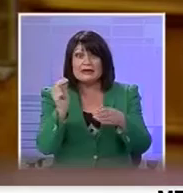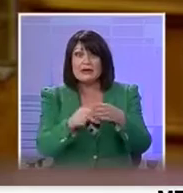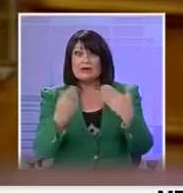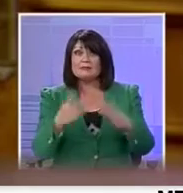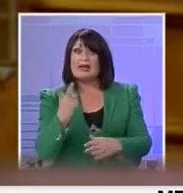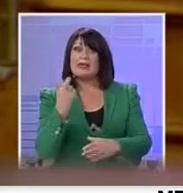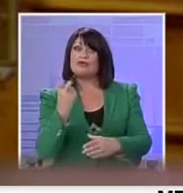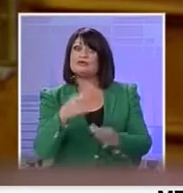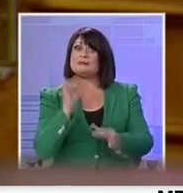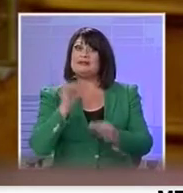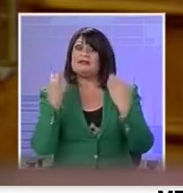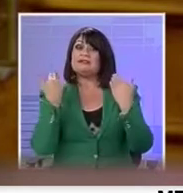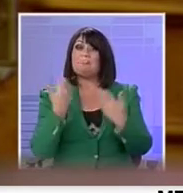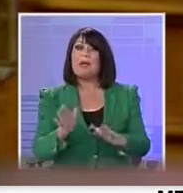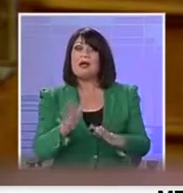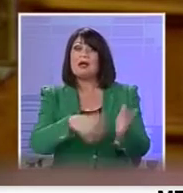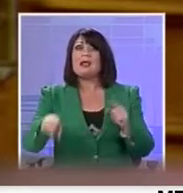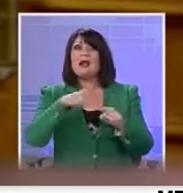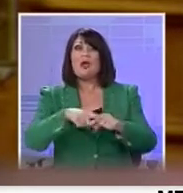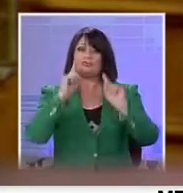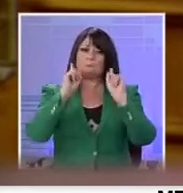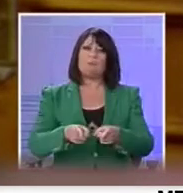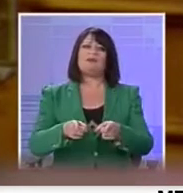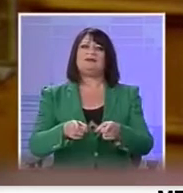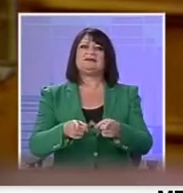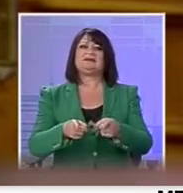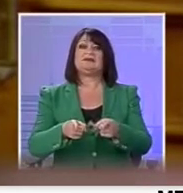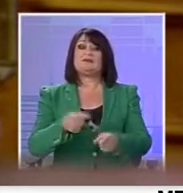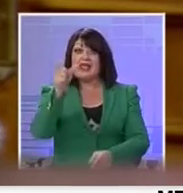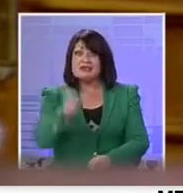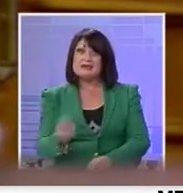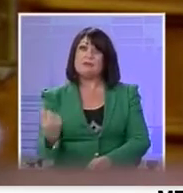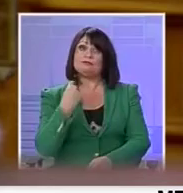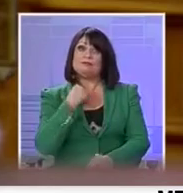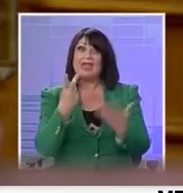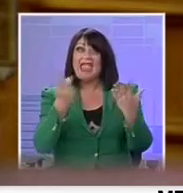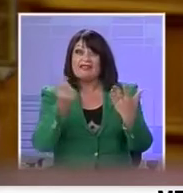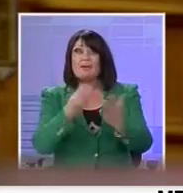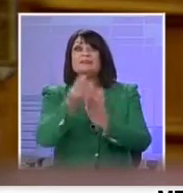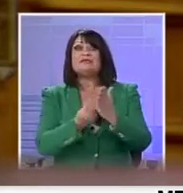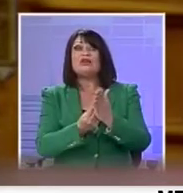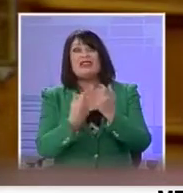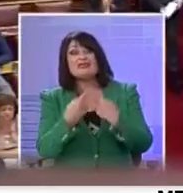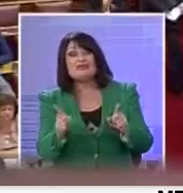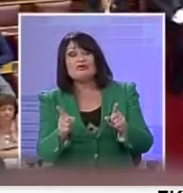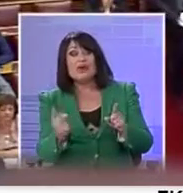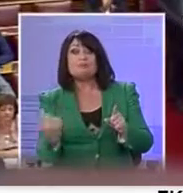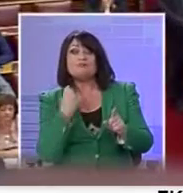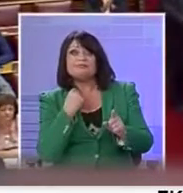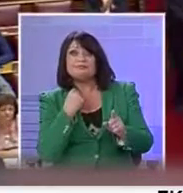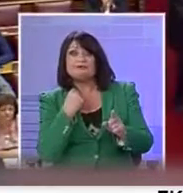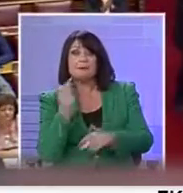Είναι στις 20 του Σεπτέμβρη και ο ελληνικός λαός απεφάνθη και χάσατε με 7,5 μονάδες, χάσατε